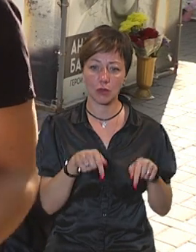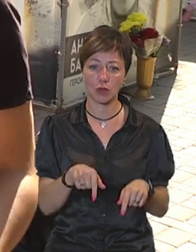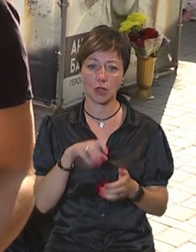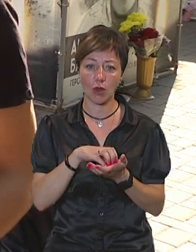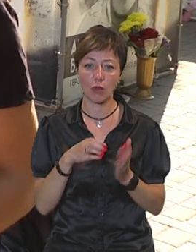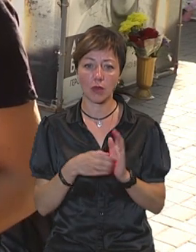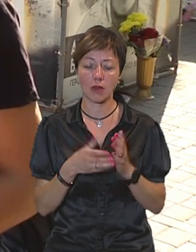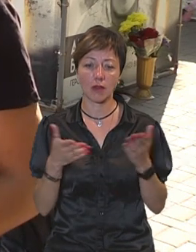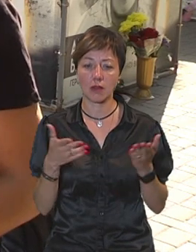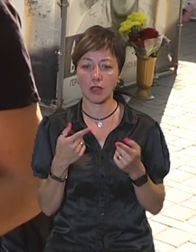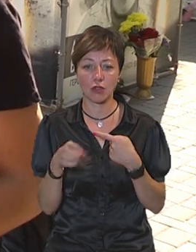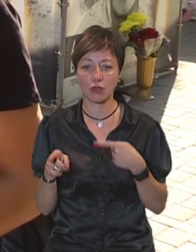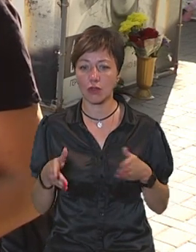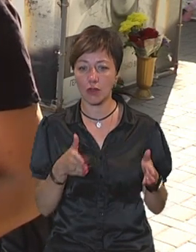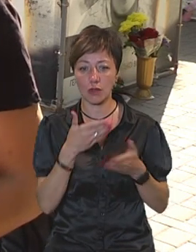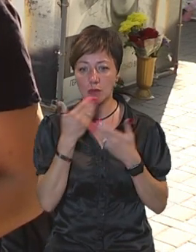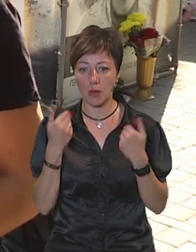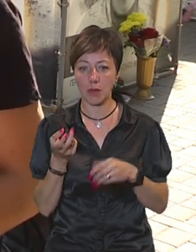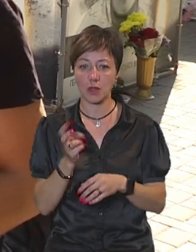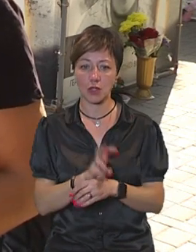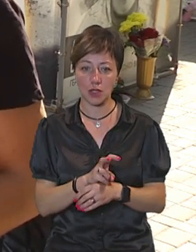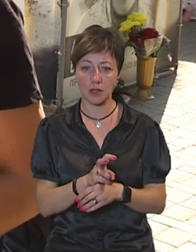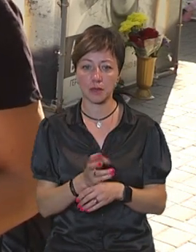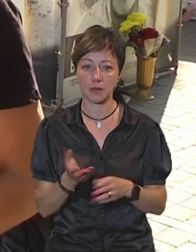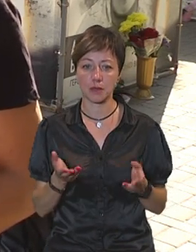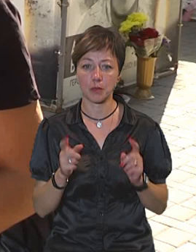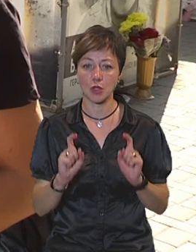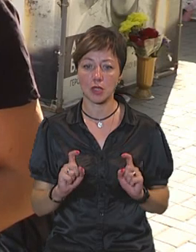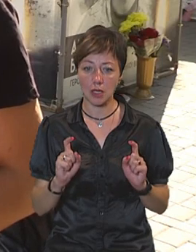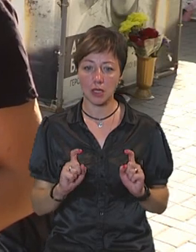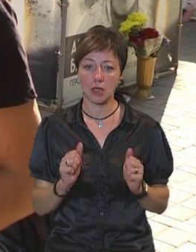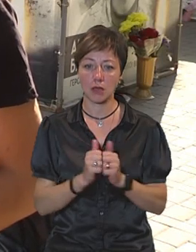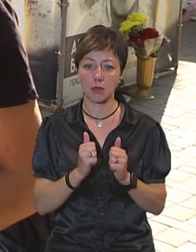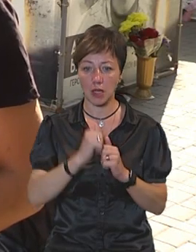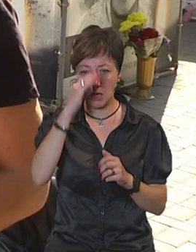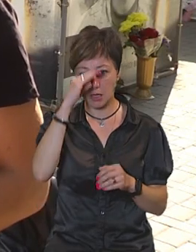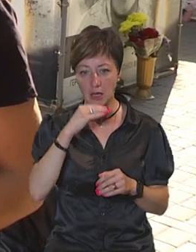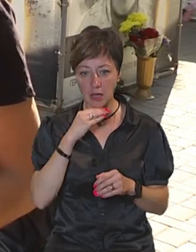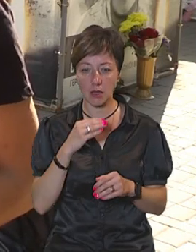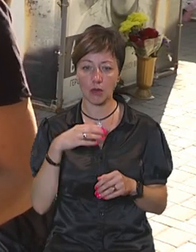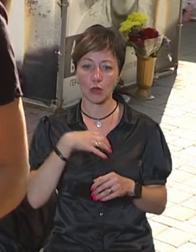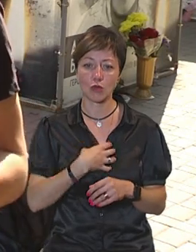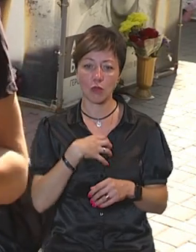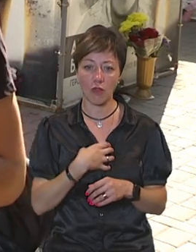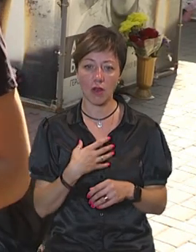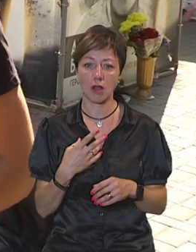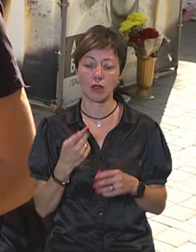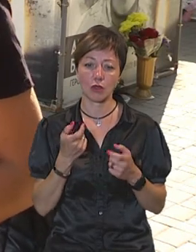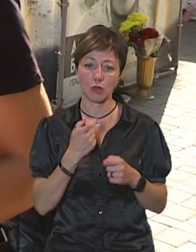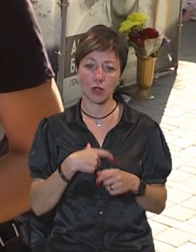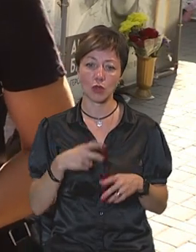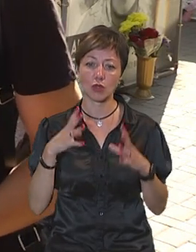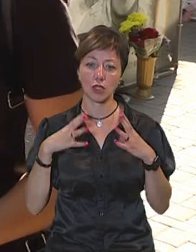бо, ну, вибору другого немає, ми прийшли. Посиділи тут біля тата, посумували, він собі